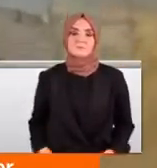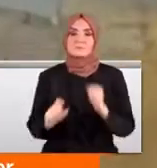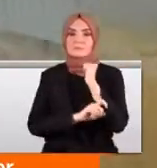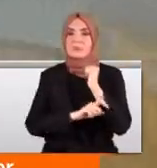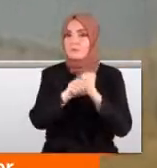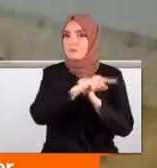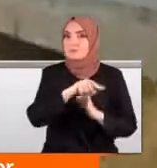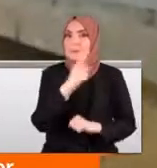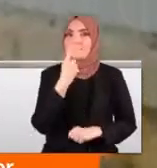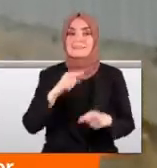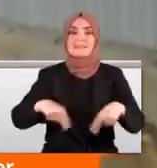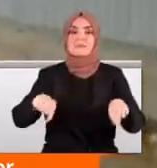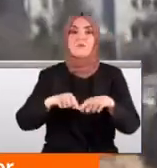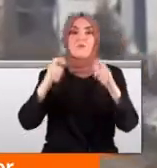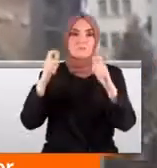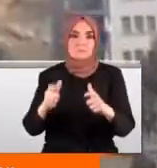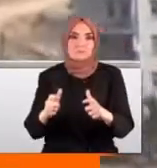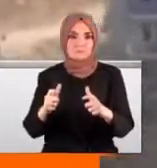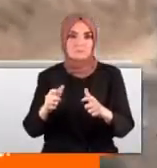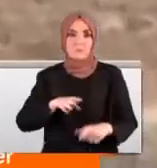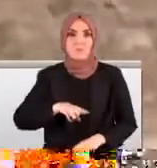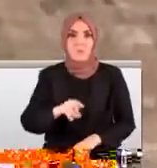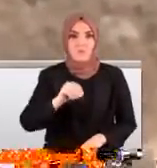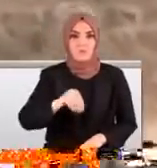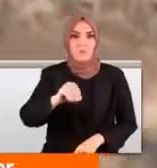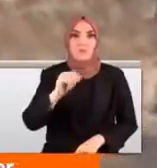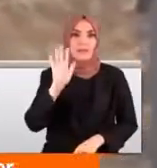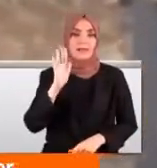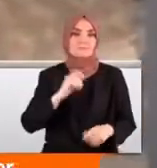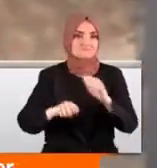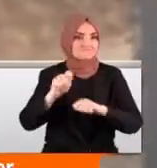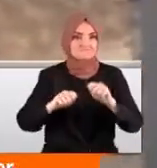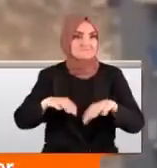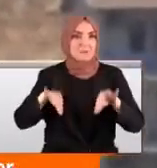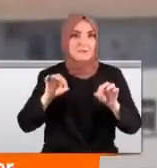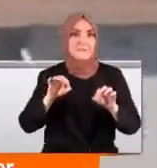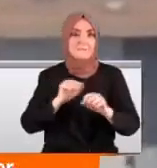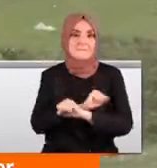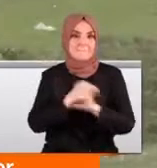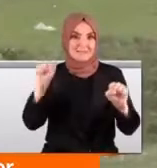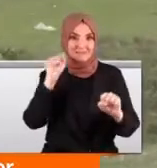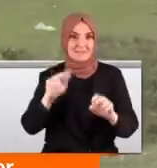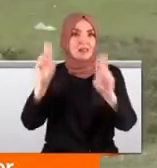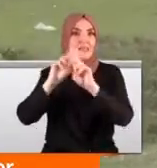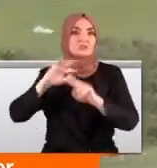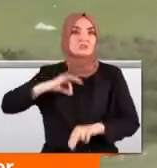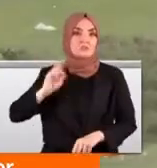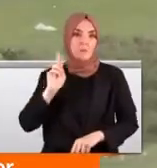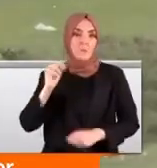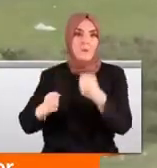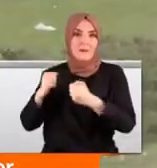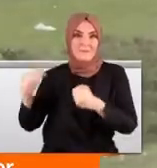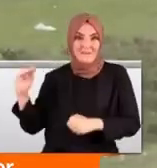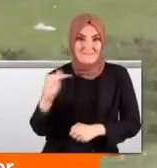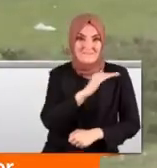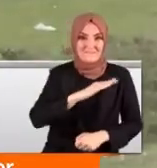Teröristler Bingöl Genç'te yola döşedikleri el yapımı patlayıcıyı elektrik şirketine ait aracın geçişi sırasında infilak ettirdi.